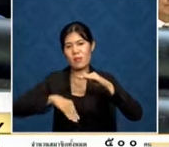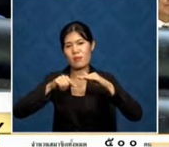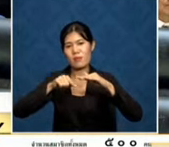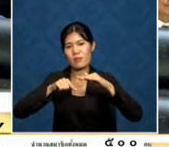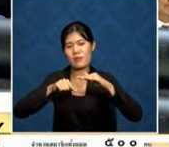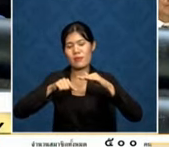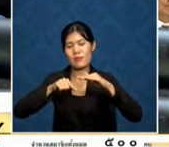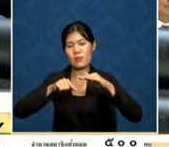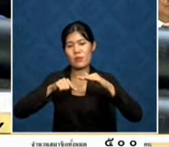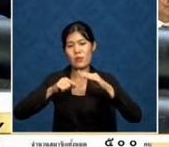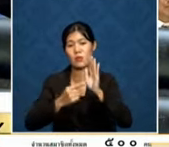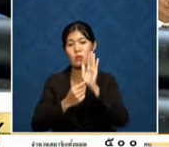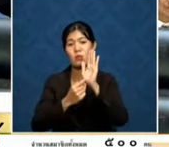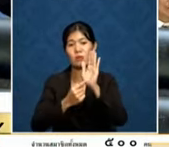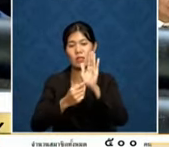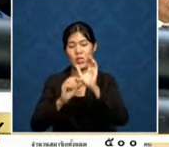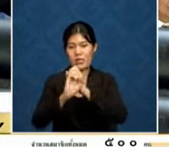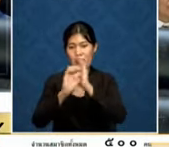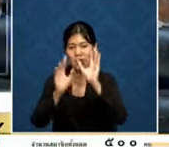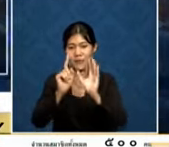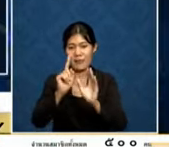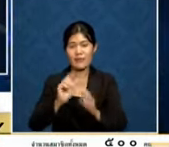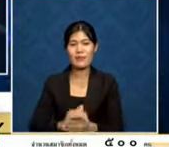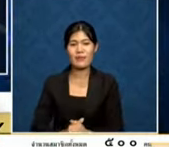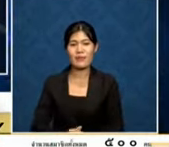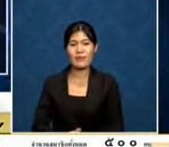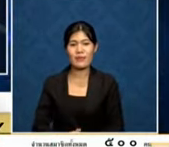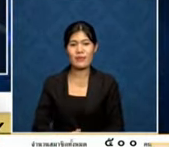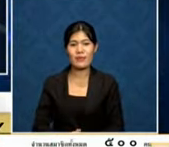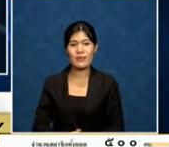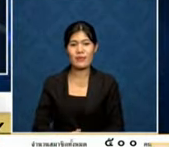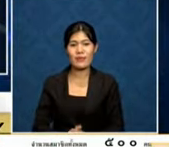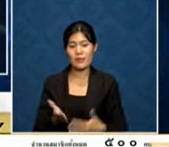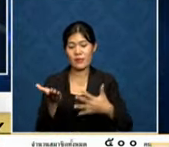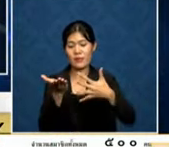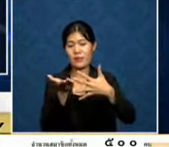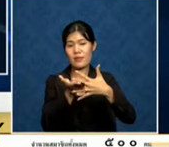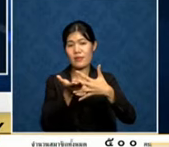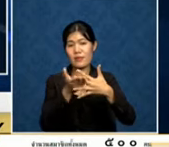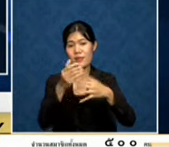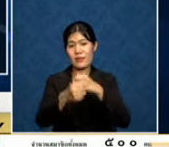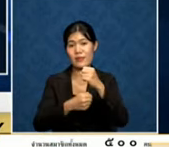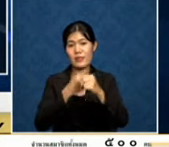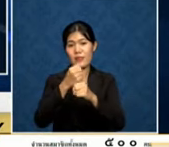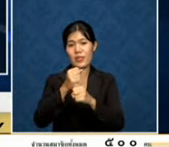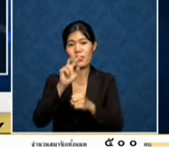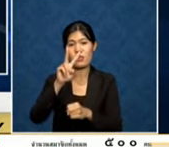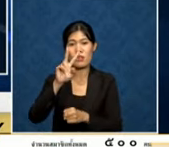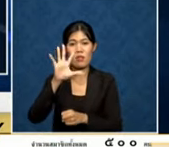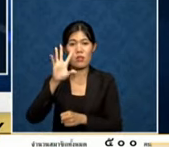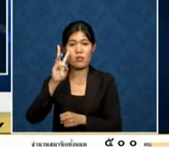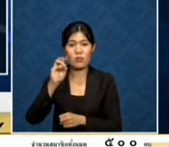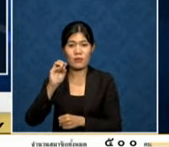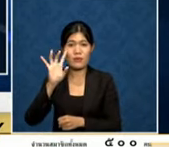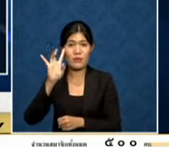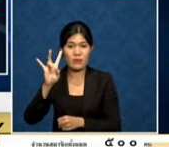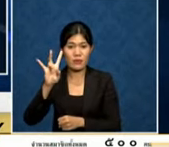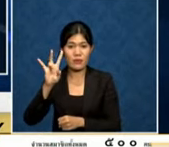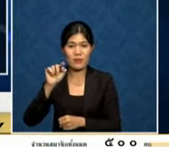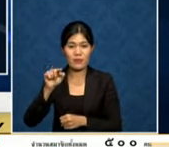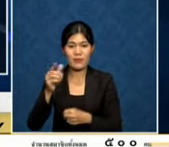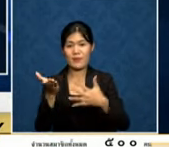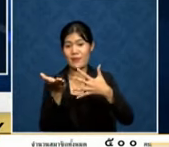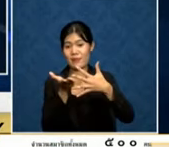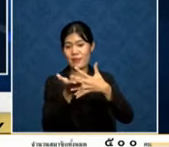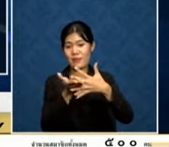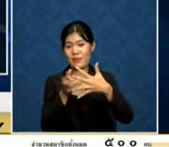อย่างที่อยากเห็นเห็นให้เห็นได้ชัดเจนก็คือว่าครึ่งปีแรกของปี2567ผลปรากฏว่า